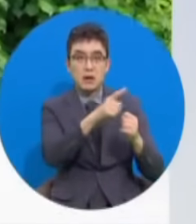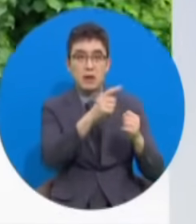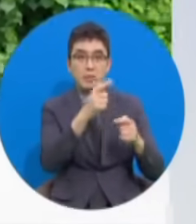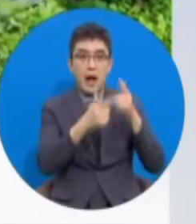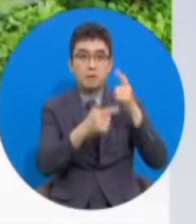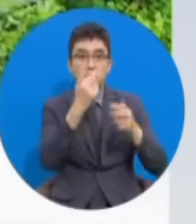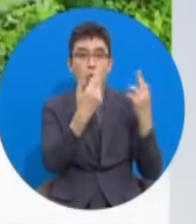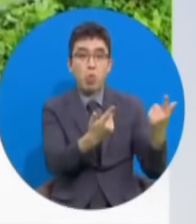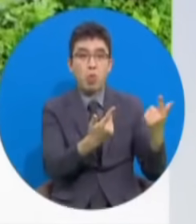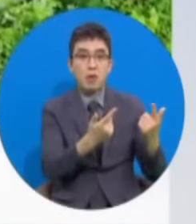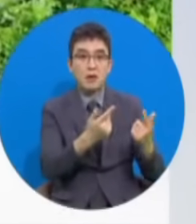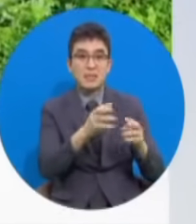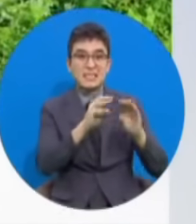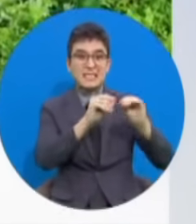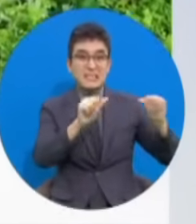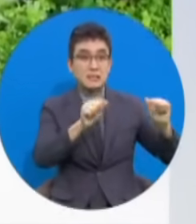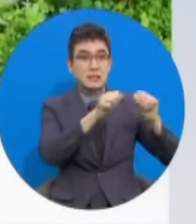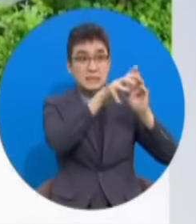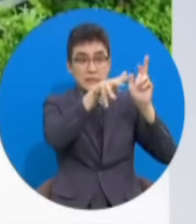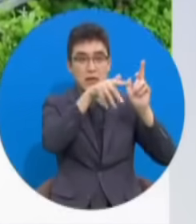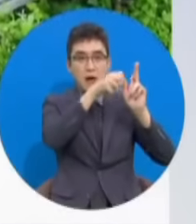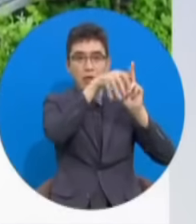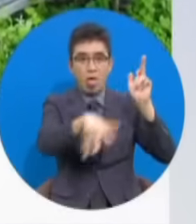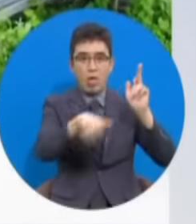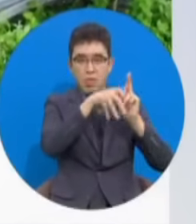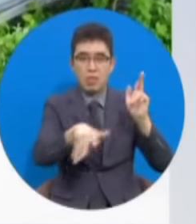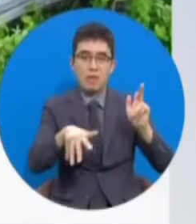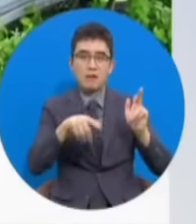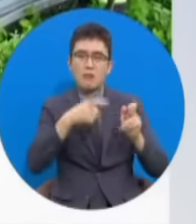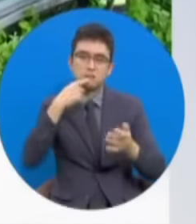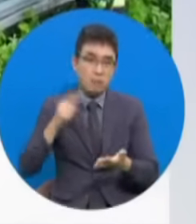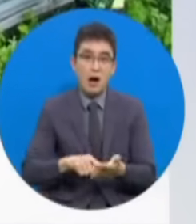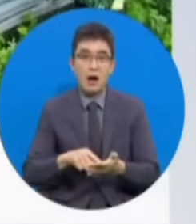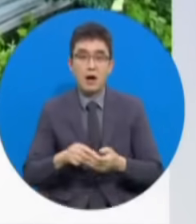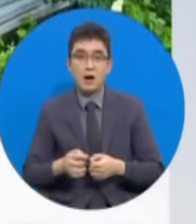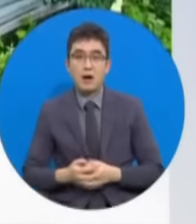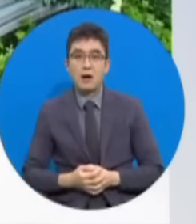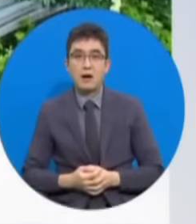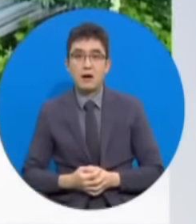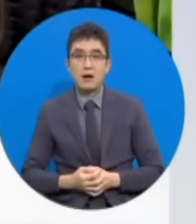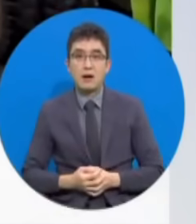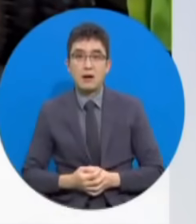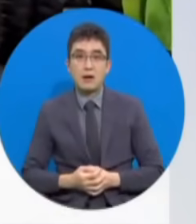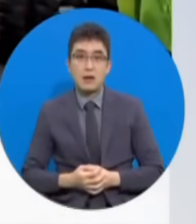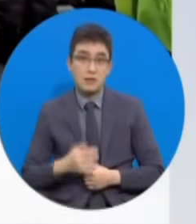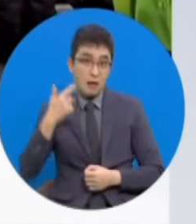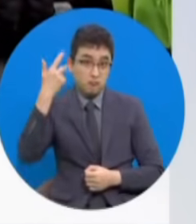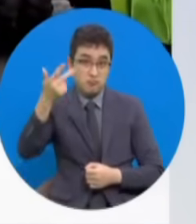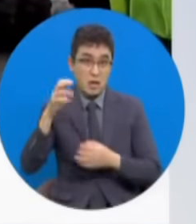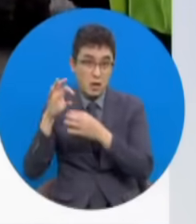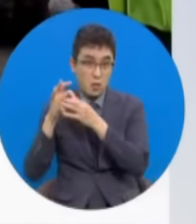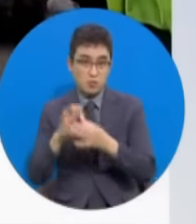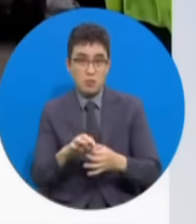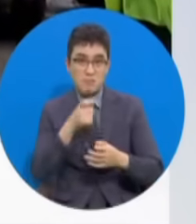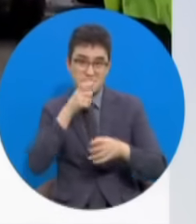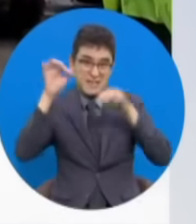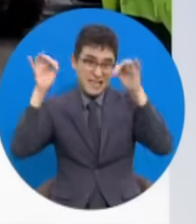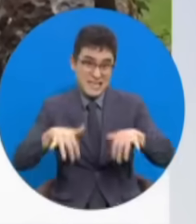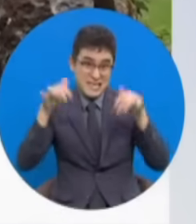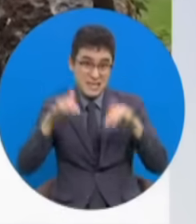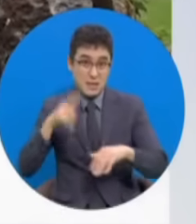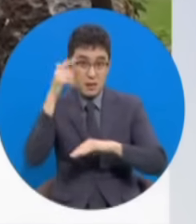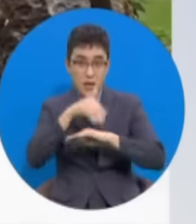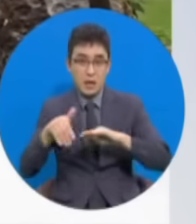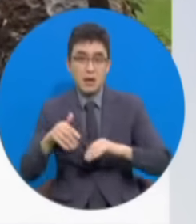이런 산비탈은 굉장히 산사태에 취약한 지금 상황입니다. 그렇기 때문에 지금 다음 주까지도 계속해서 많은 양의 비 예보가 있기